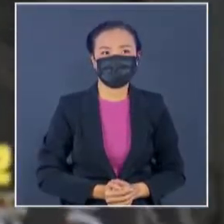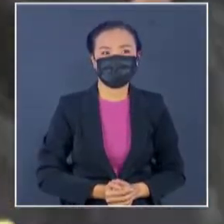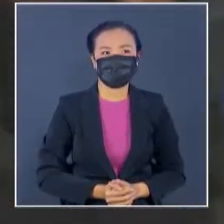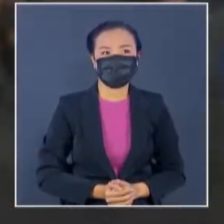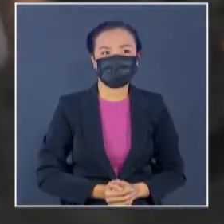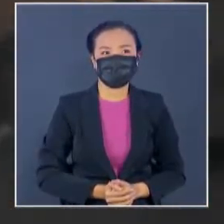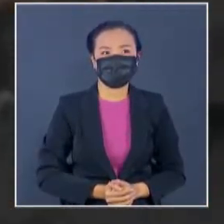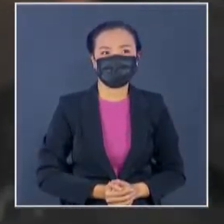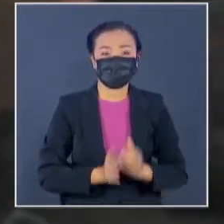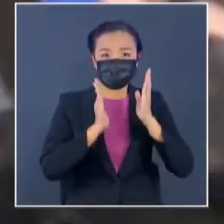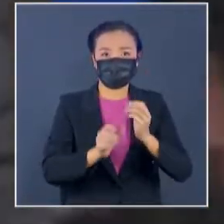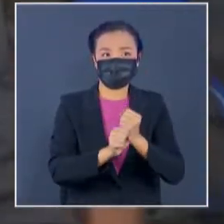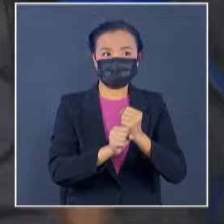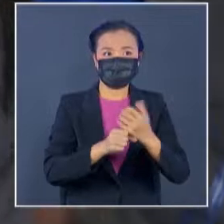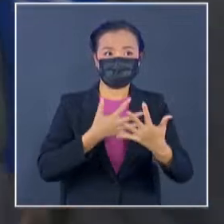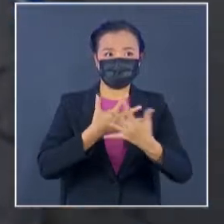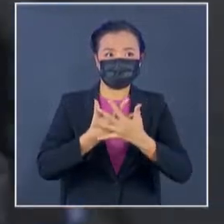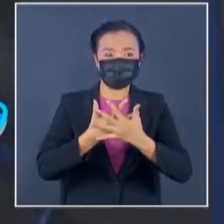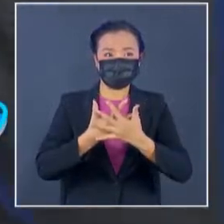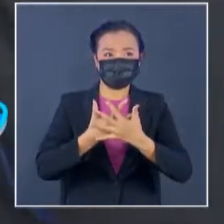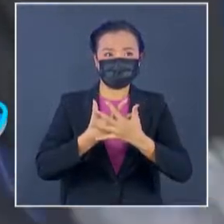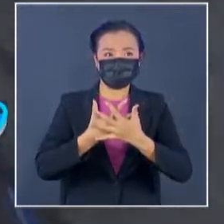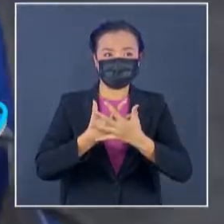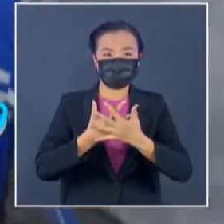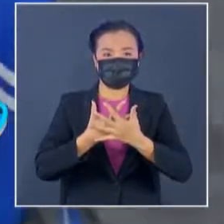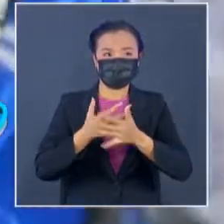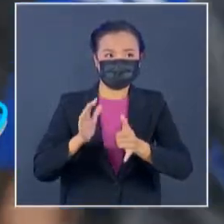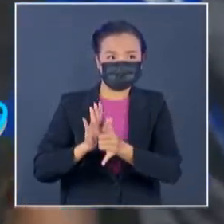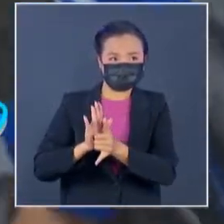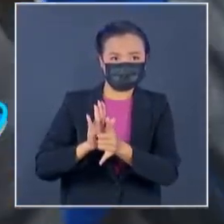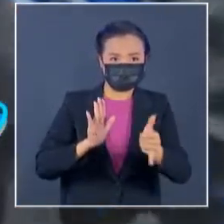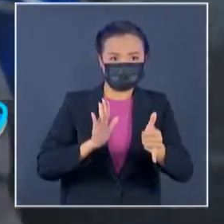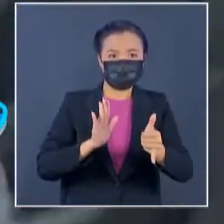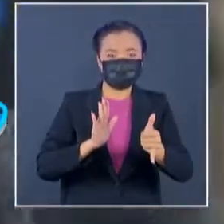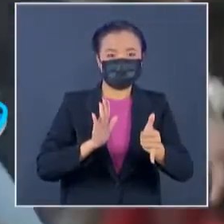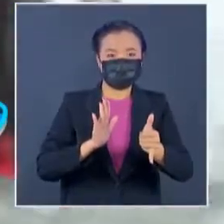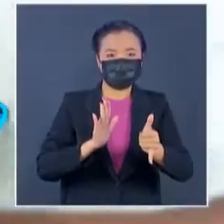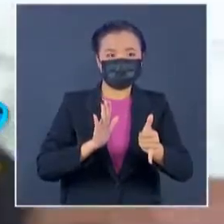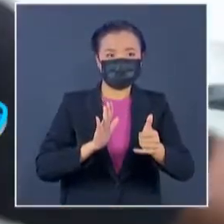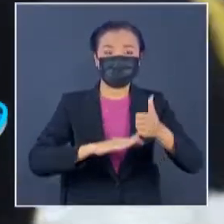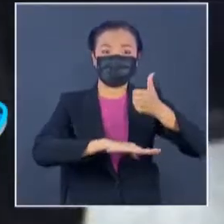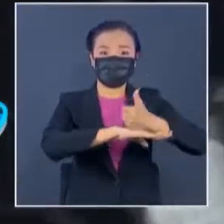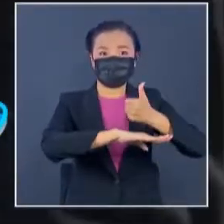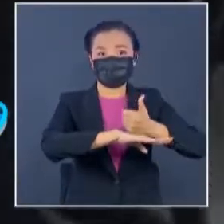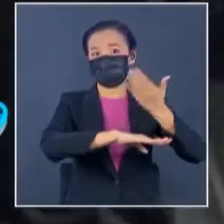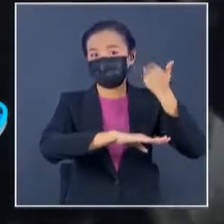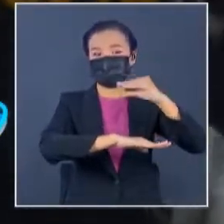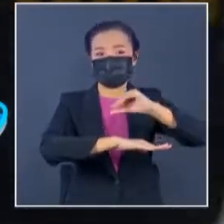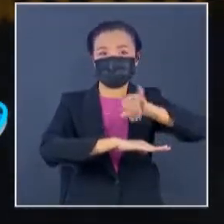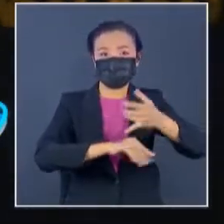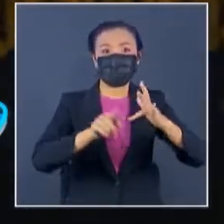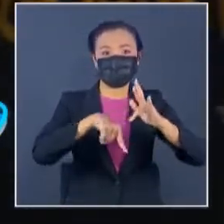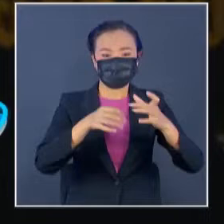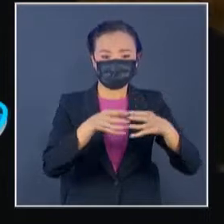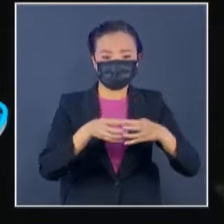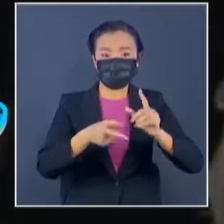เจ้าหน้าที่กรมราชทัณฑ์ครับได้เบิกตัวจำเลยพันตำรวจเอกทิติสันอุทธนผลหรือว่าอดีตผู้กำกับโจ้และพวกรวม7คนน